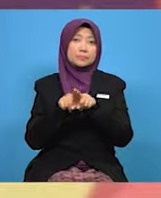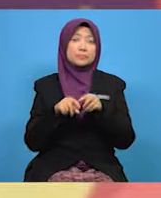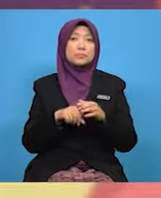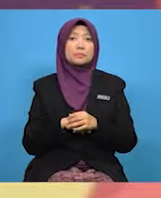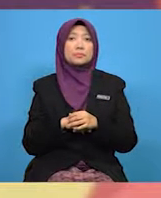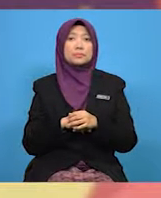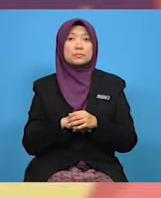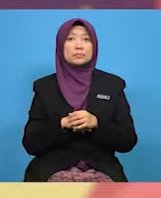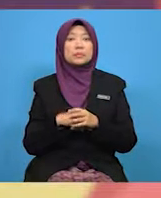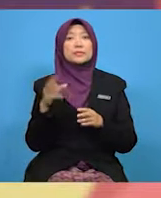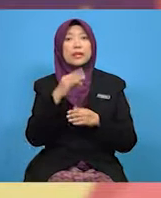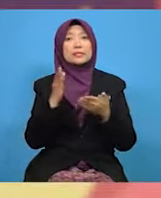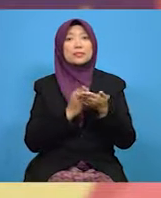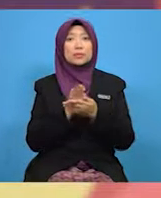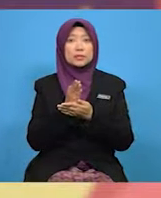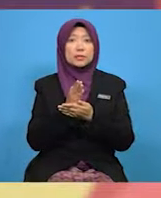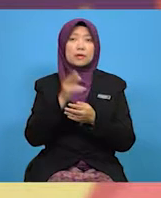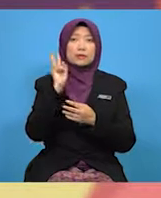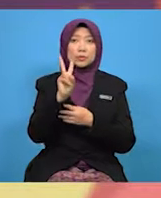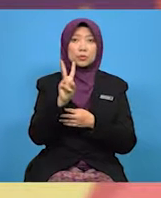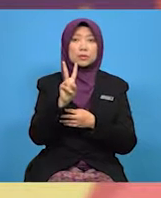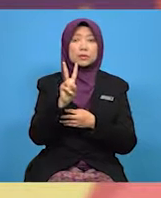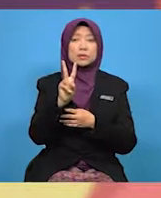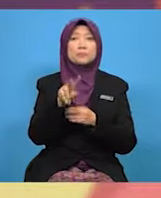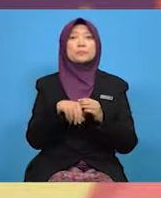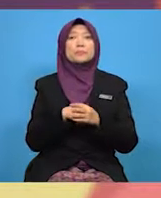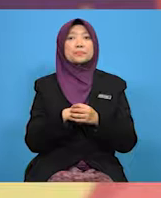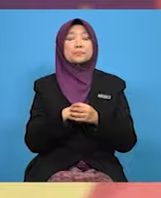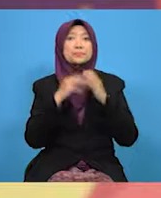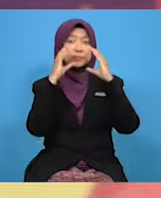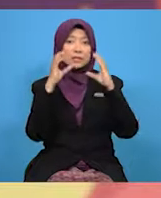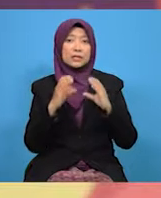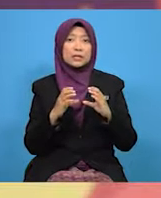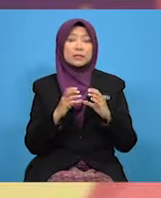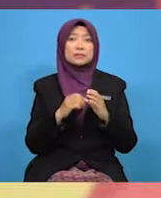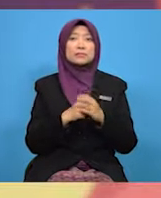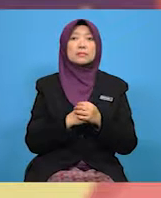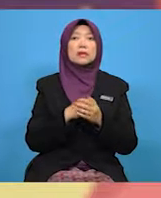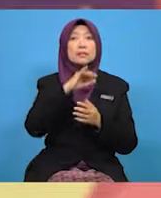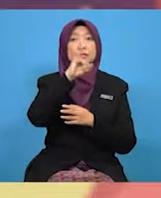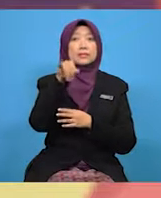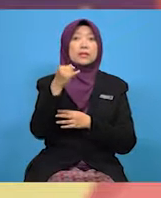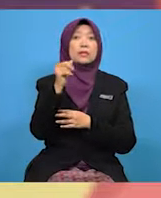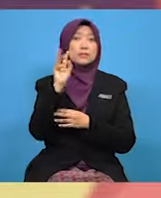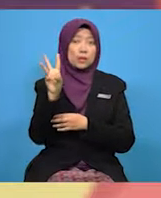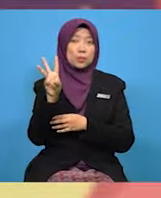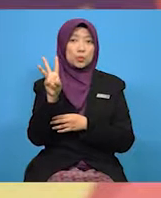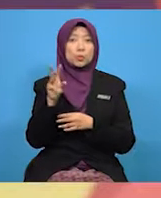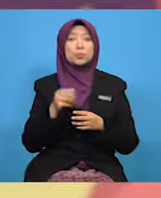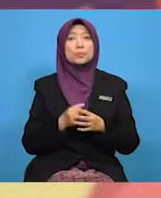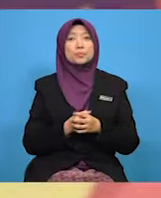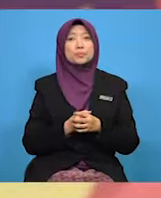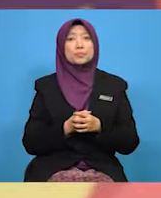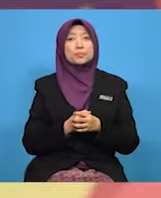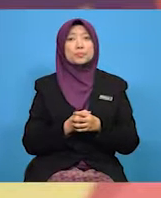dan seterusnya yang kedua menggunakan pendekatan suntikan bocoran Ya'juj dan